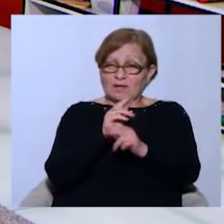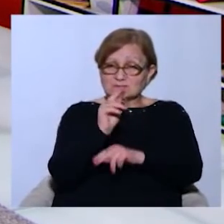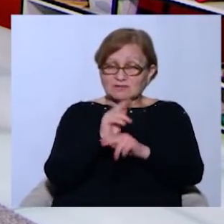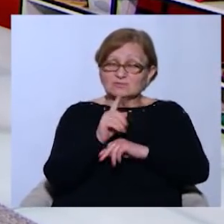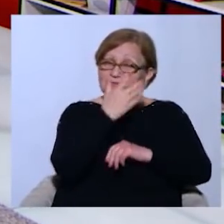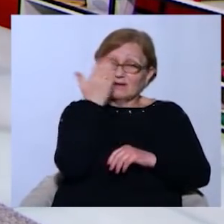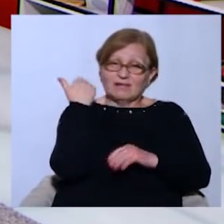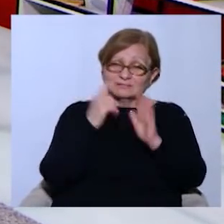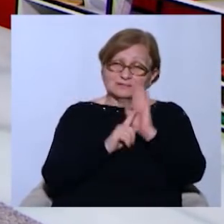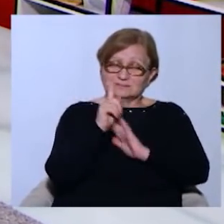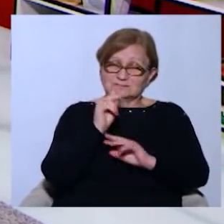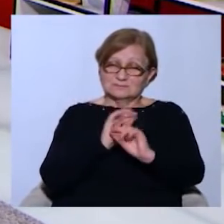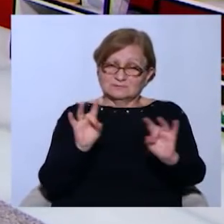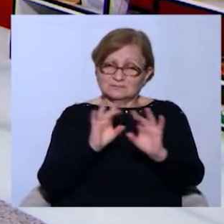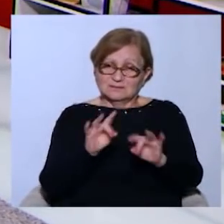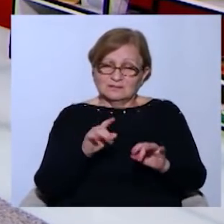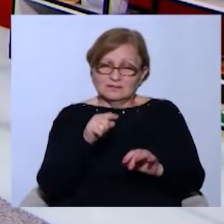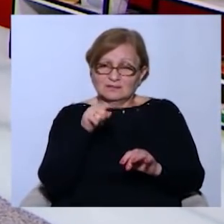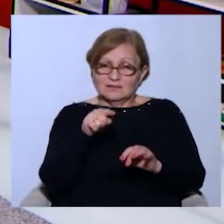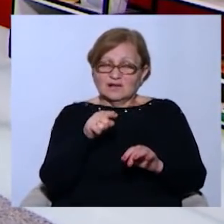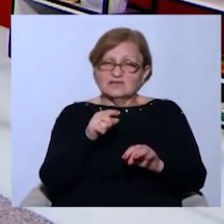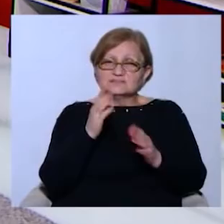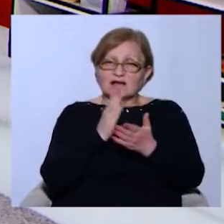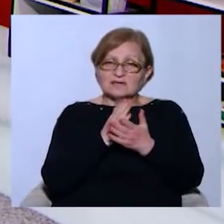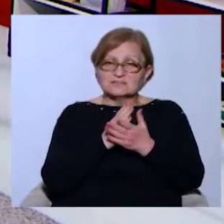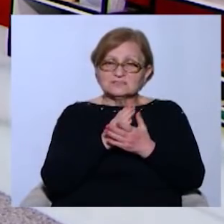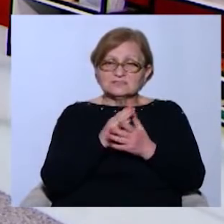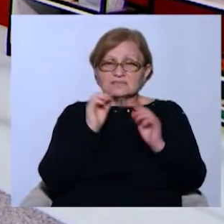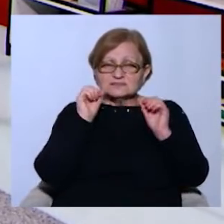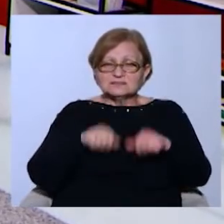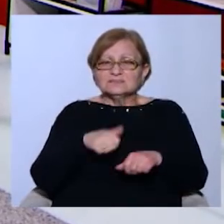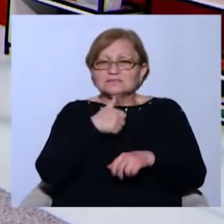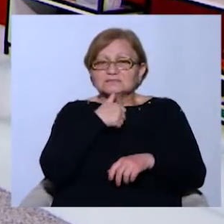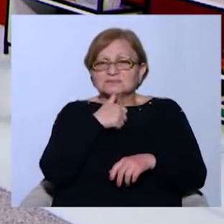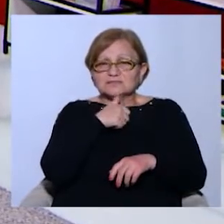დასაწყისში გესაუბრებოდით. ეს არის დაშვების მეთოდი.